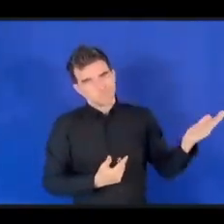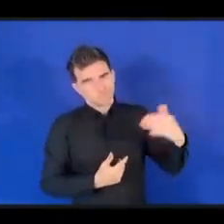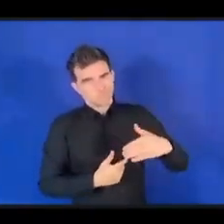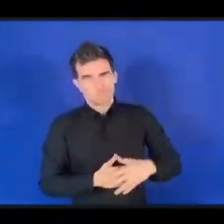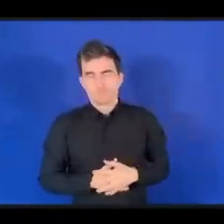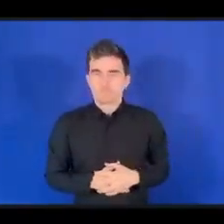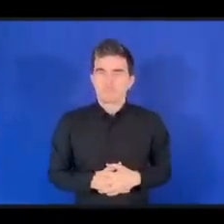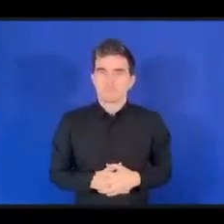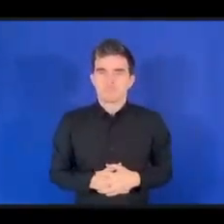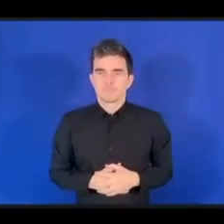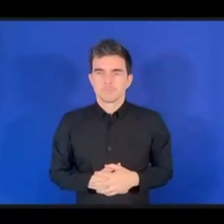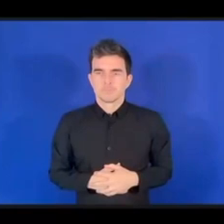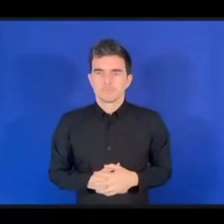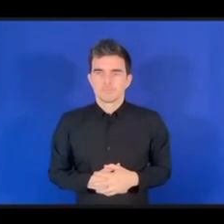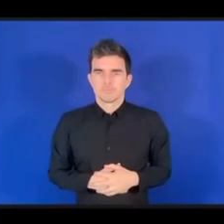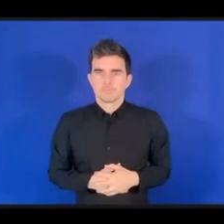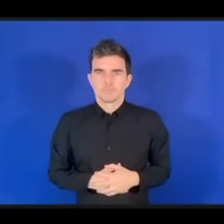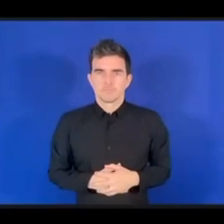la